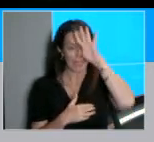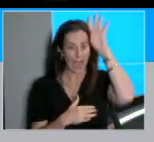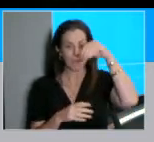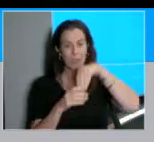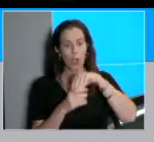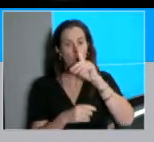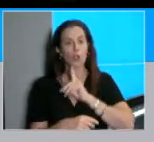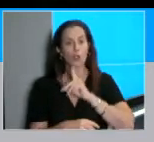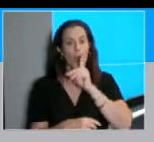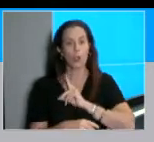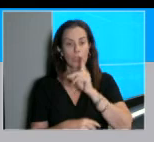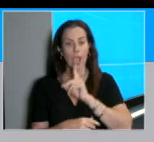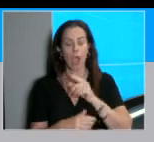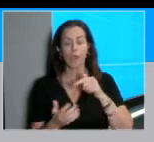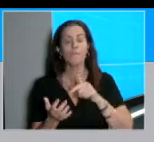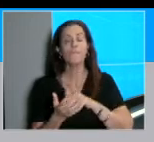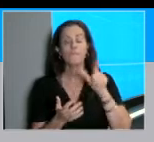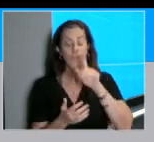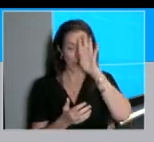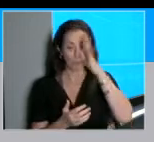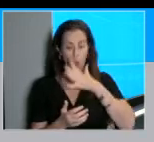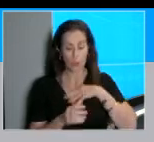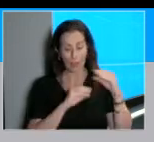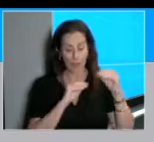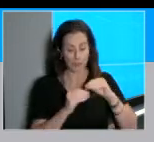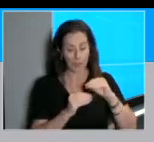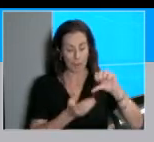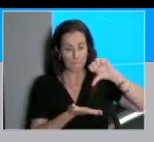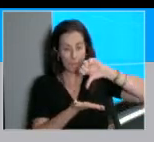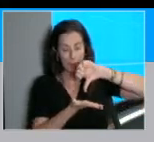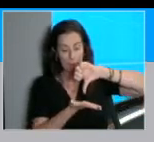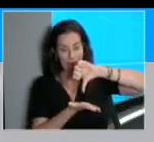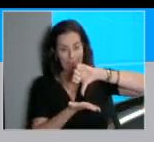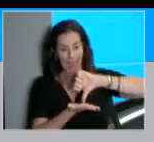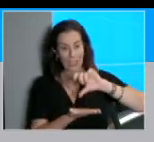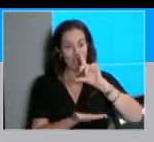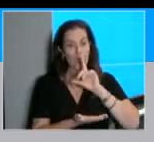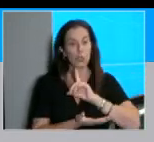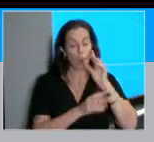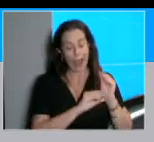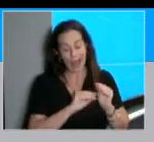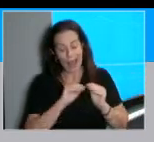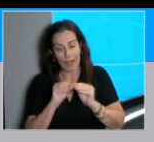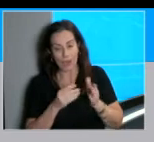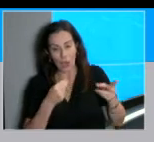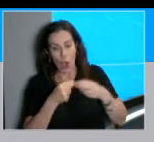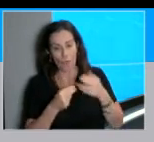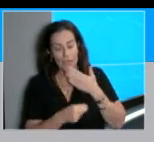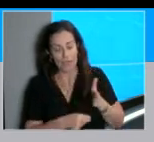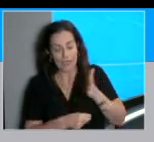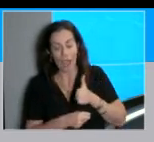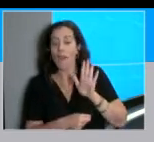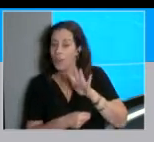של האיראנים להעתיק את מרכז הכובד מדמשק והאזור הצפוני למרחב המזרחי של טיפור וגם